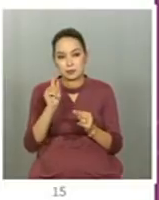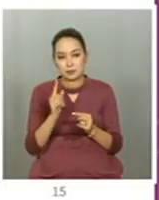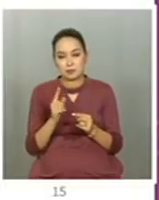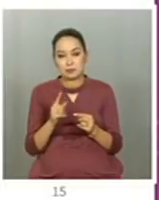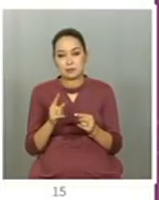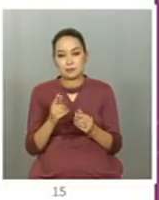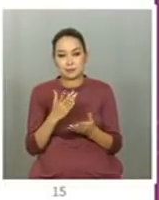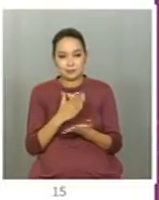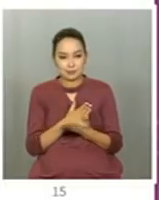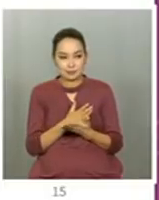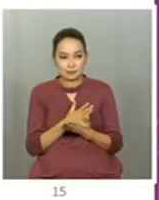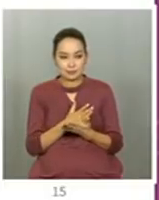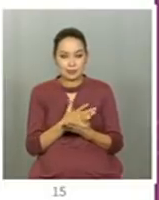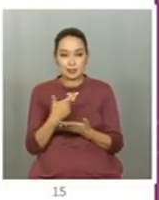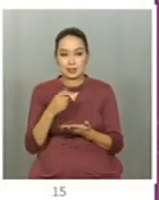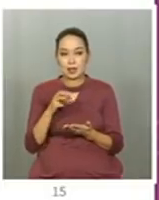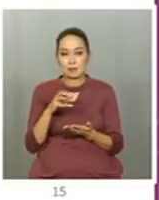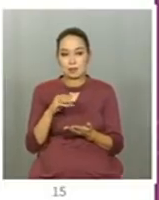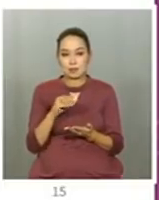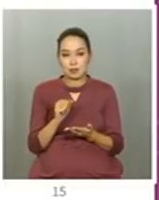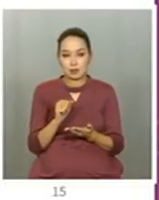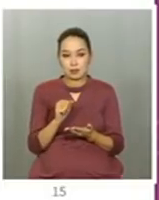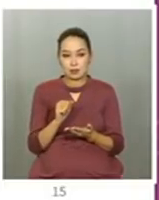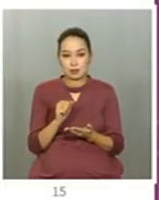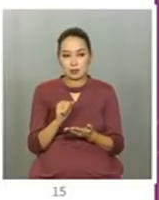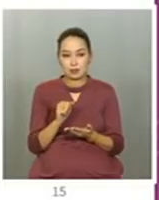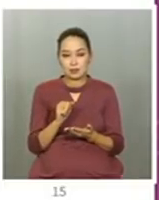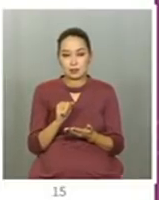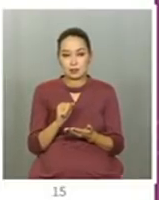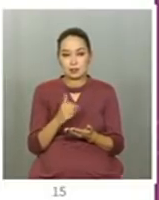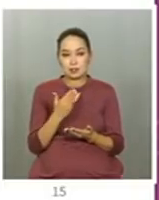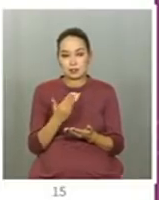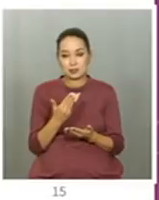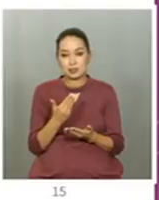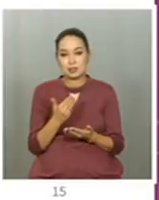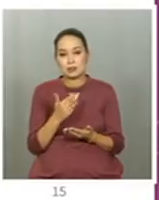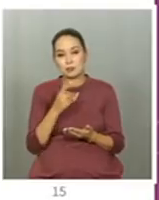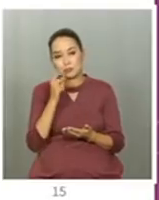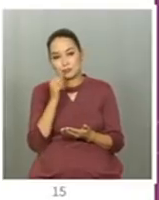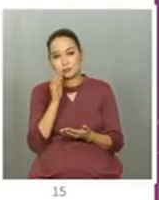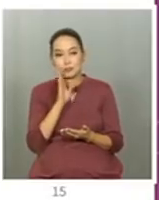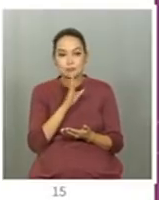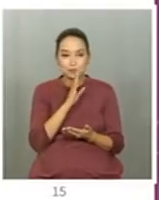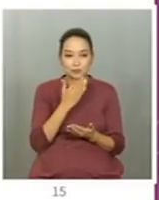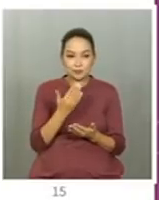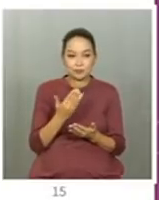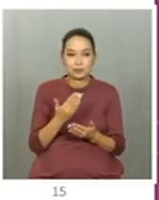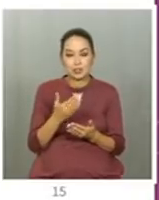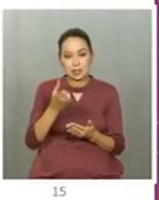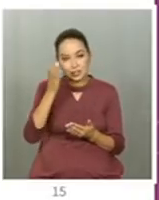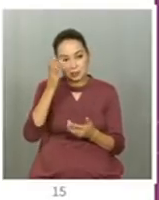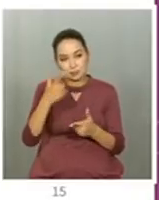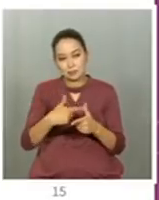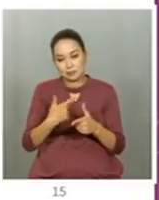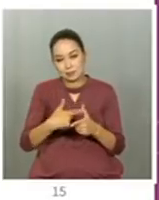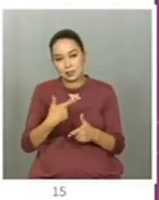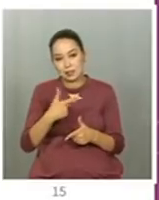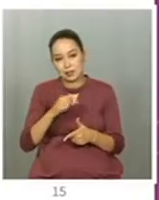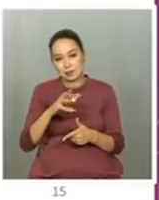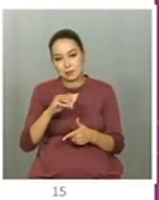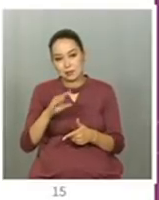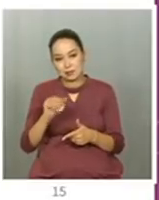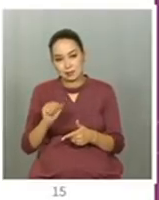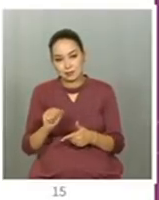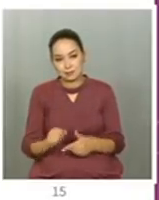3. Гамета. Жыныс жасушаларының ғылыми атауы, яғни